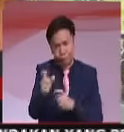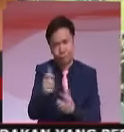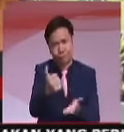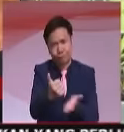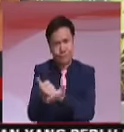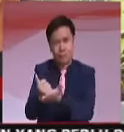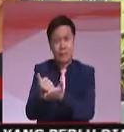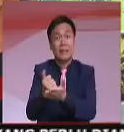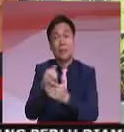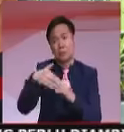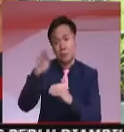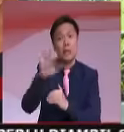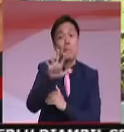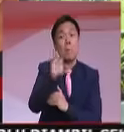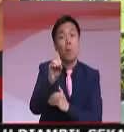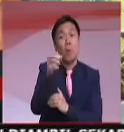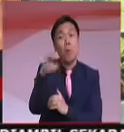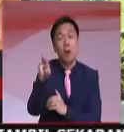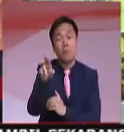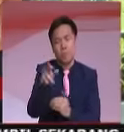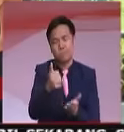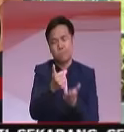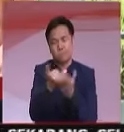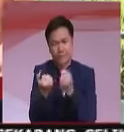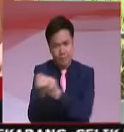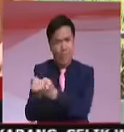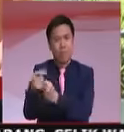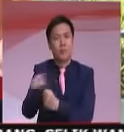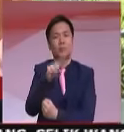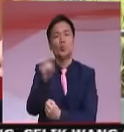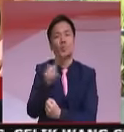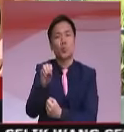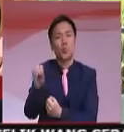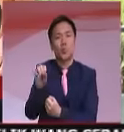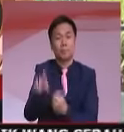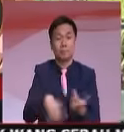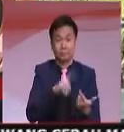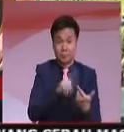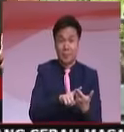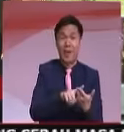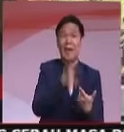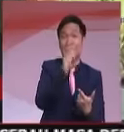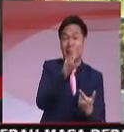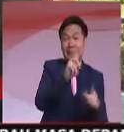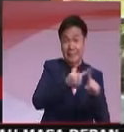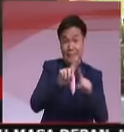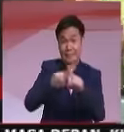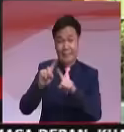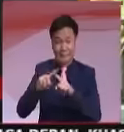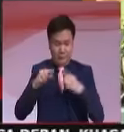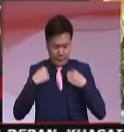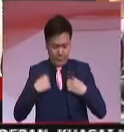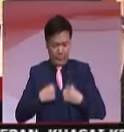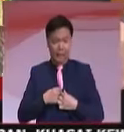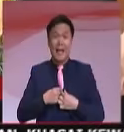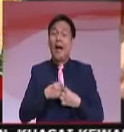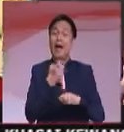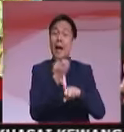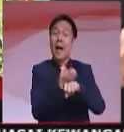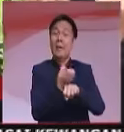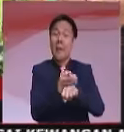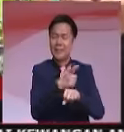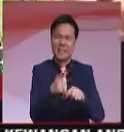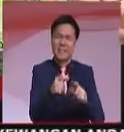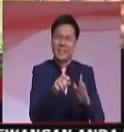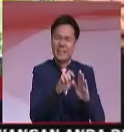menyumbangkan lebih Rp50.000 tinggi kepada John gara Selain itu 6vv emas edisi terhadap juga dilancarkan